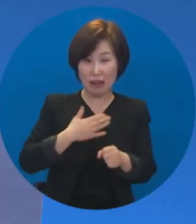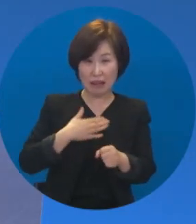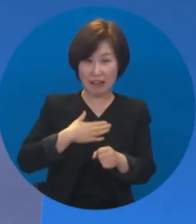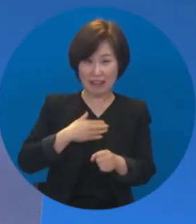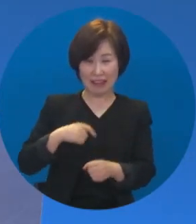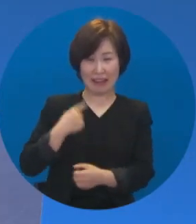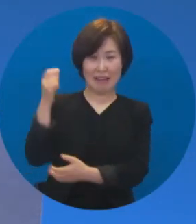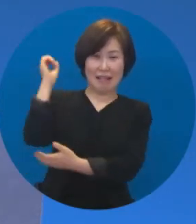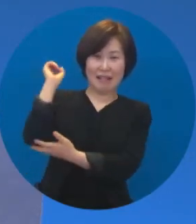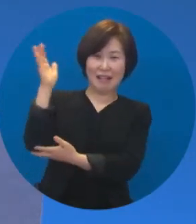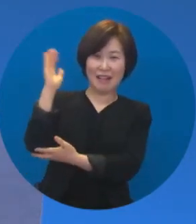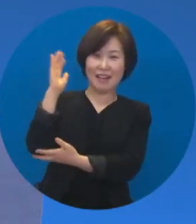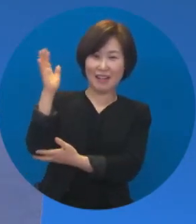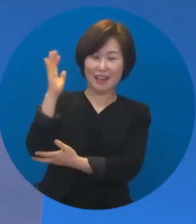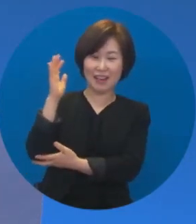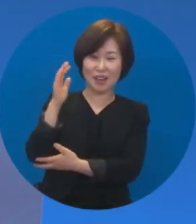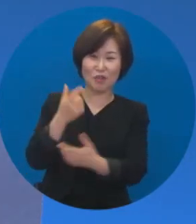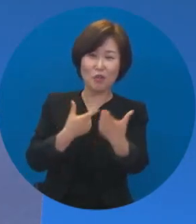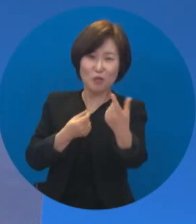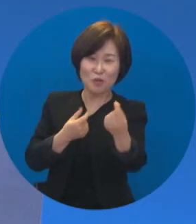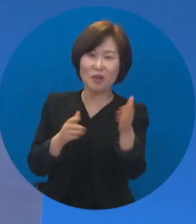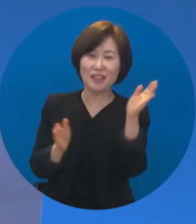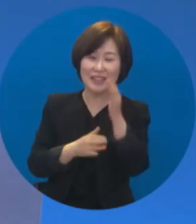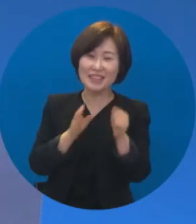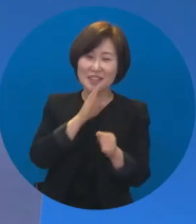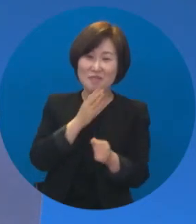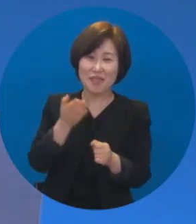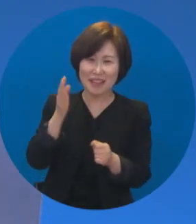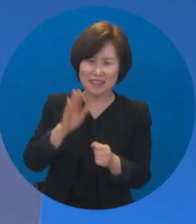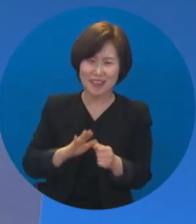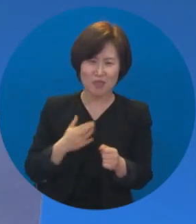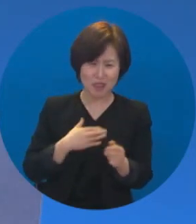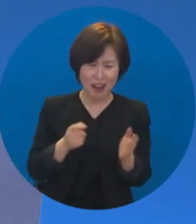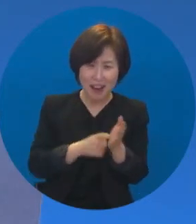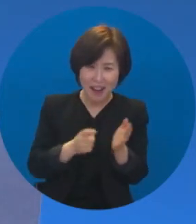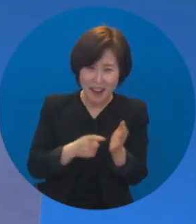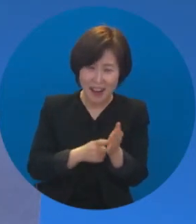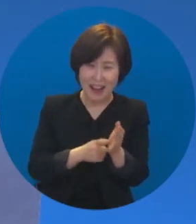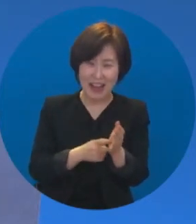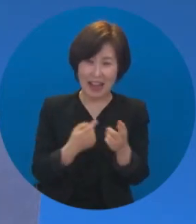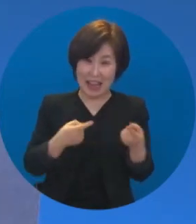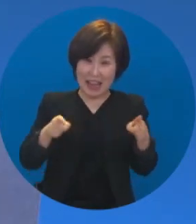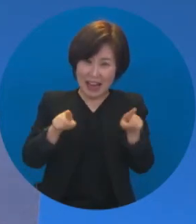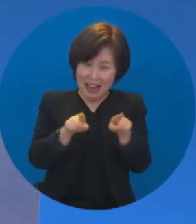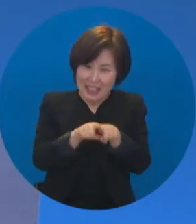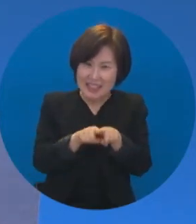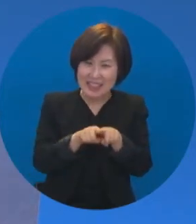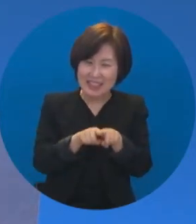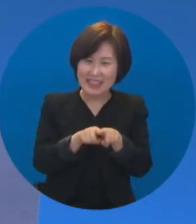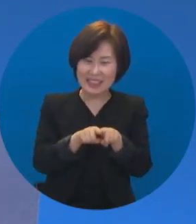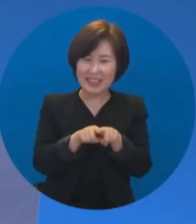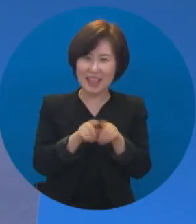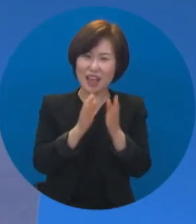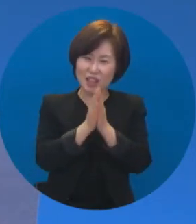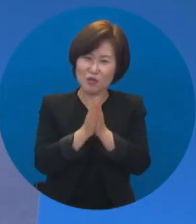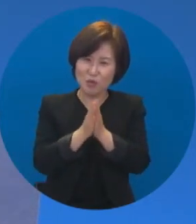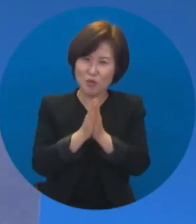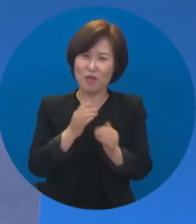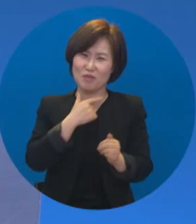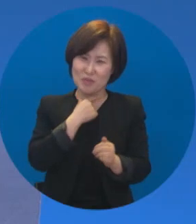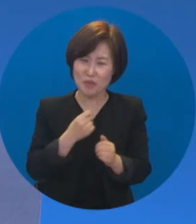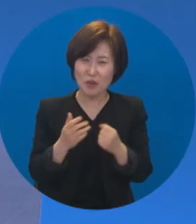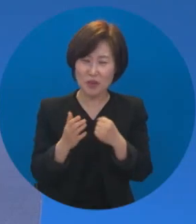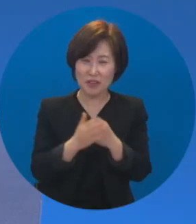시작했습니다. 나도 고3 너도 고3인데 급하니까 우리가 지금 같이 제가 설교를 나누고 막 기도회를 인도하고